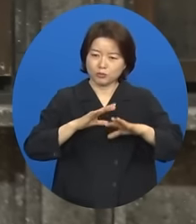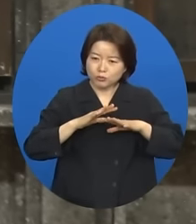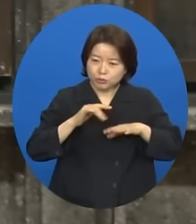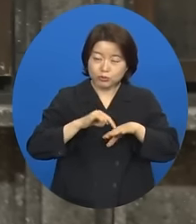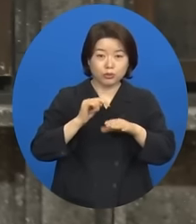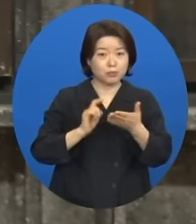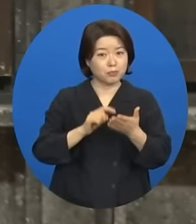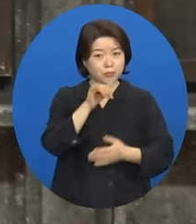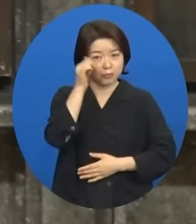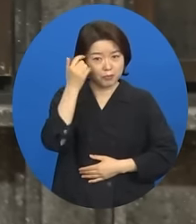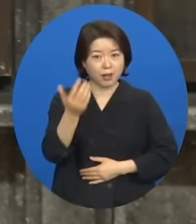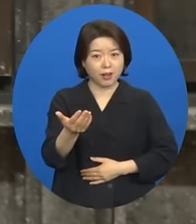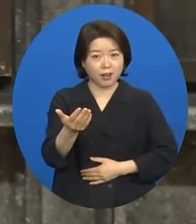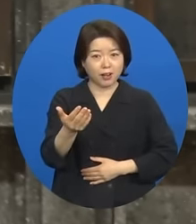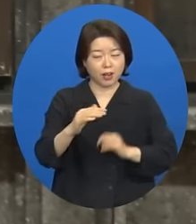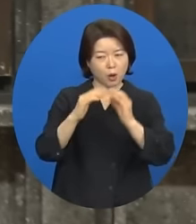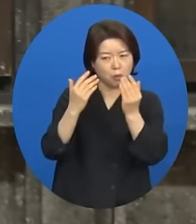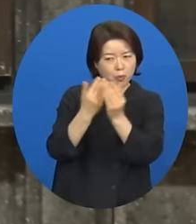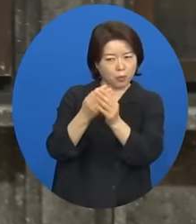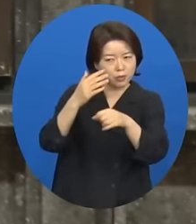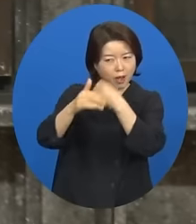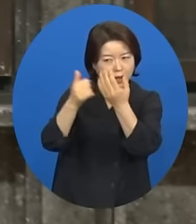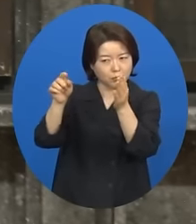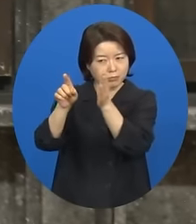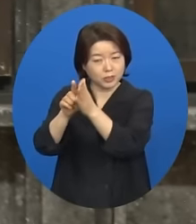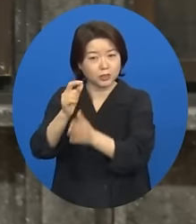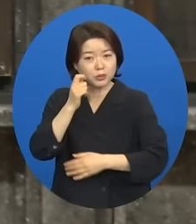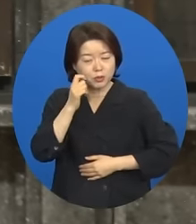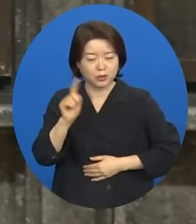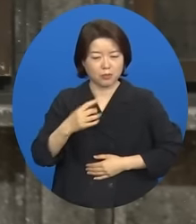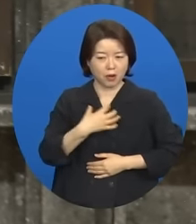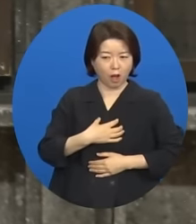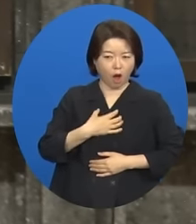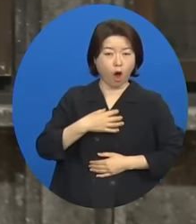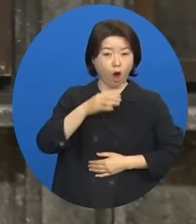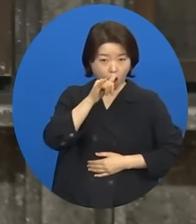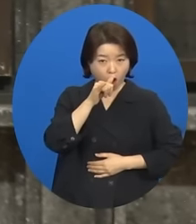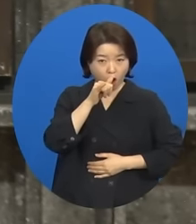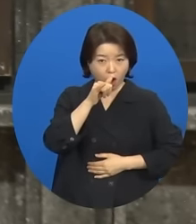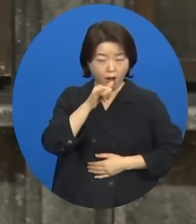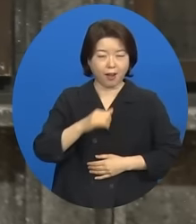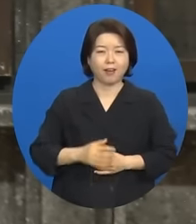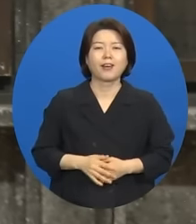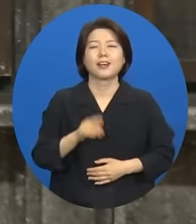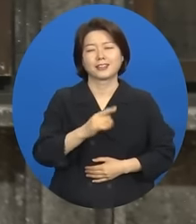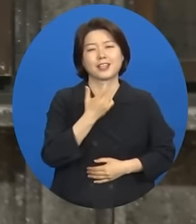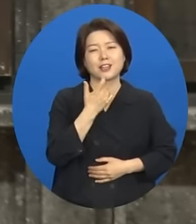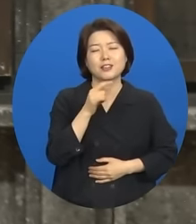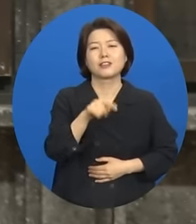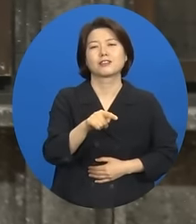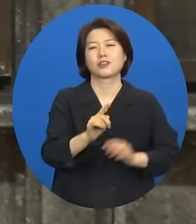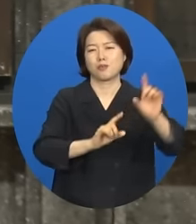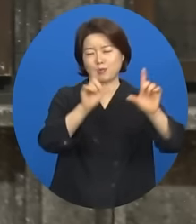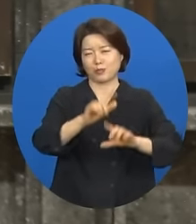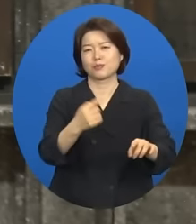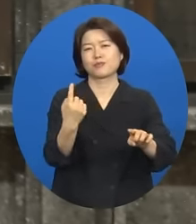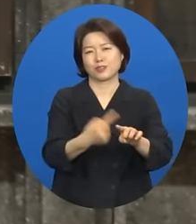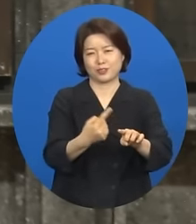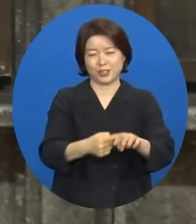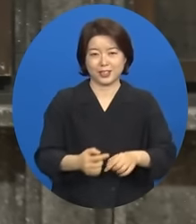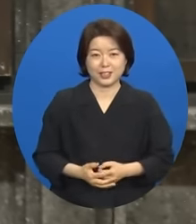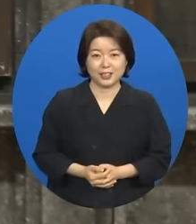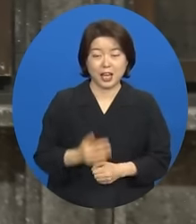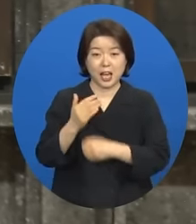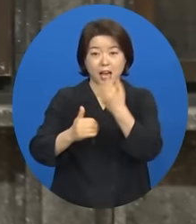드세요? 온전히 신뢰하지 못하고 뭔가 걱정이 되십니까? 그 야곱이 딱 이 상황이었어요. 이때